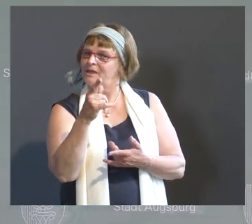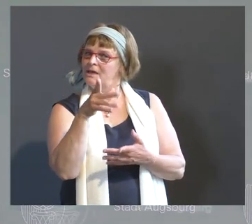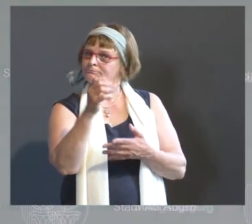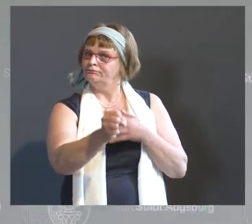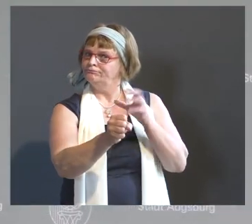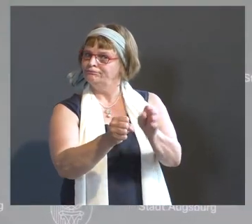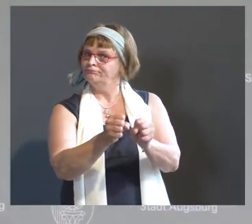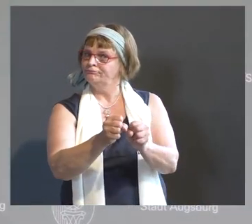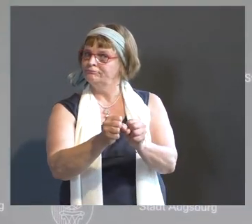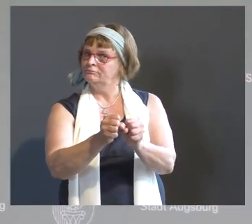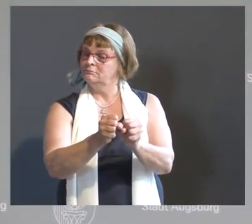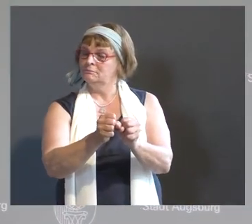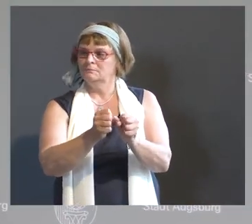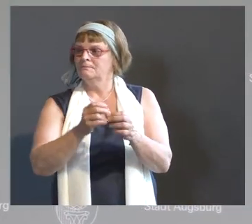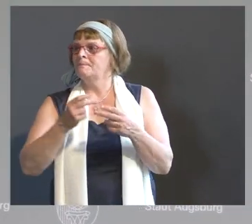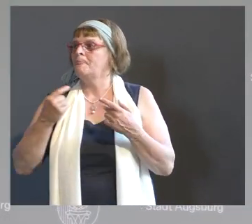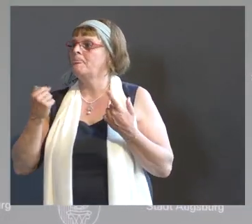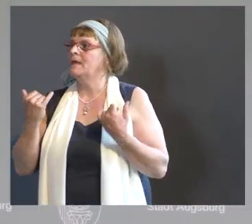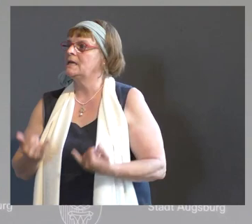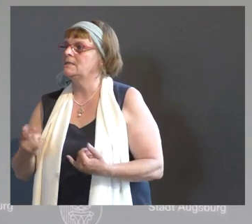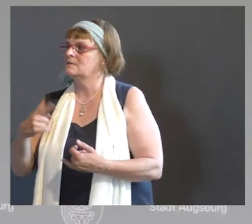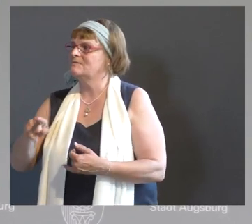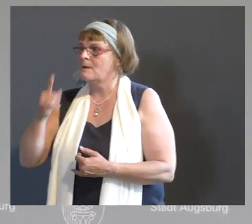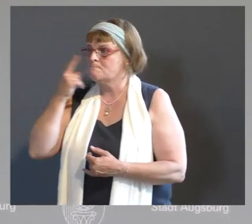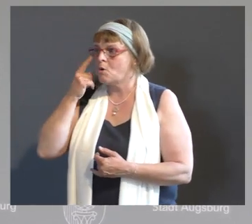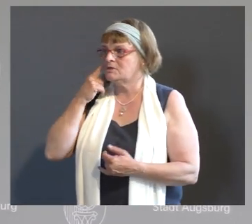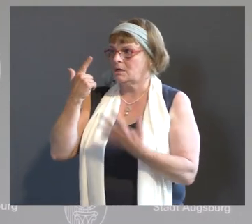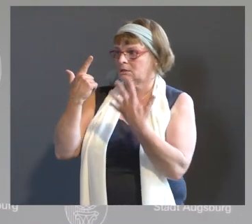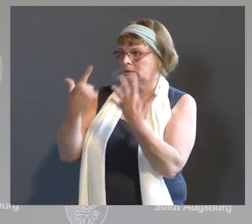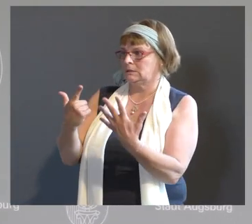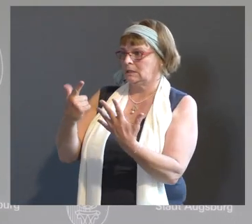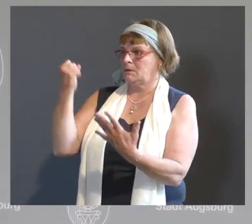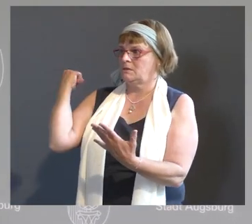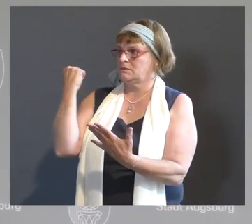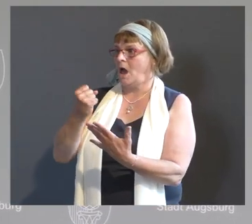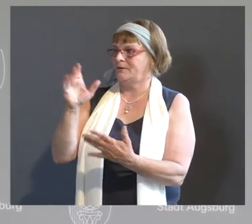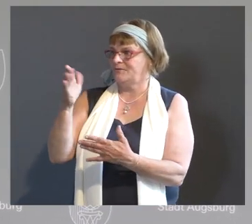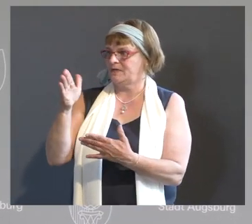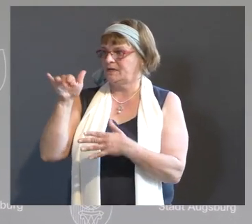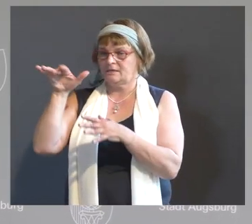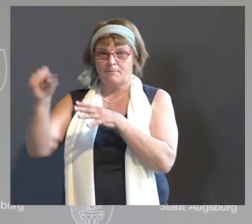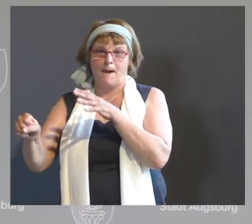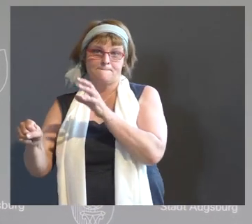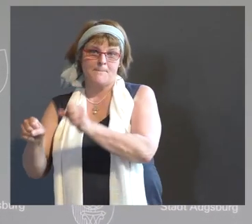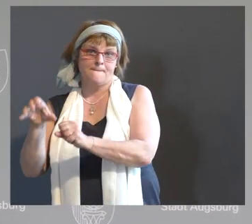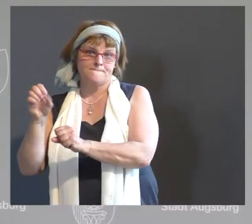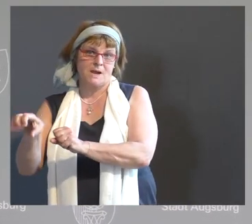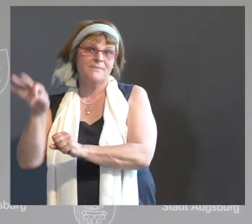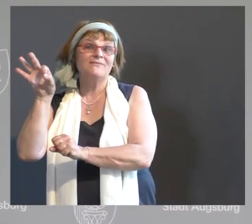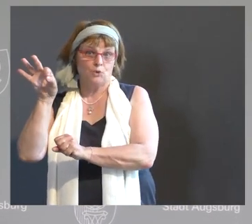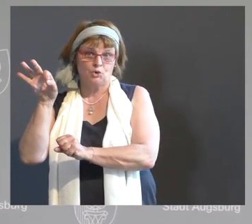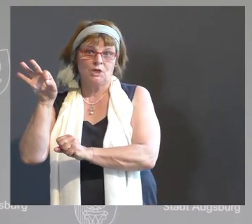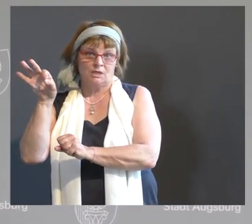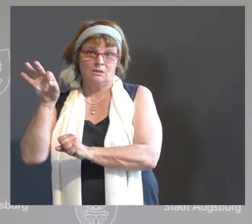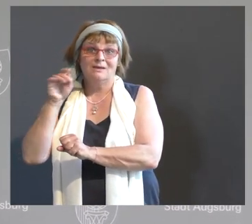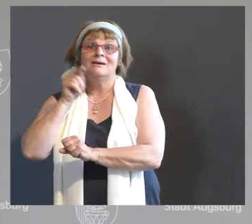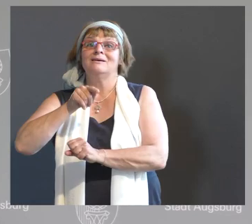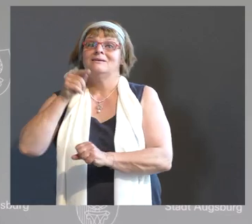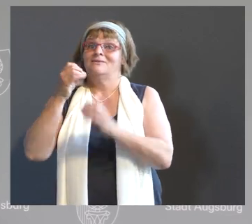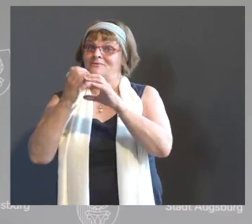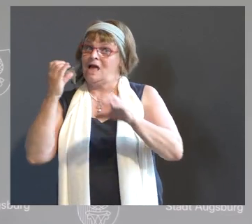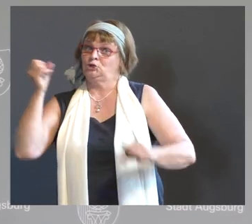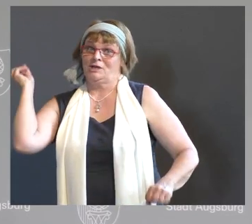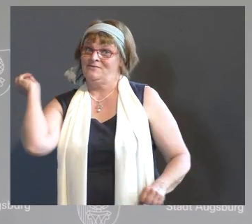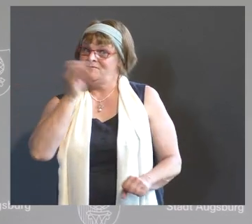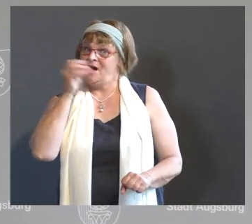Also wir haben momentan 7 Tatverdächtige ermittelt, wobei da handelt es sich auch um die Straftaten, die den Flaschenwürfen vorausgegangen sind.